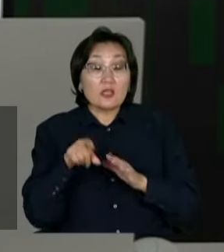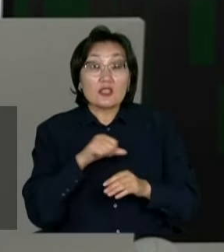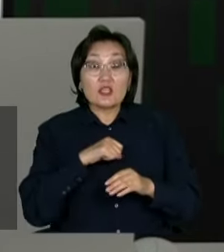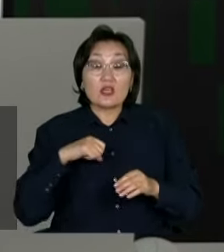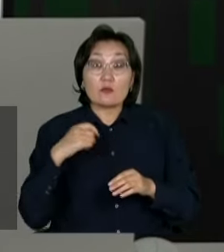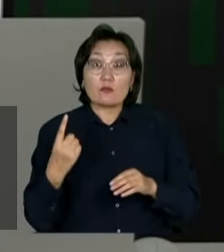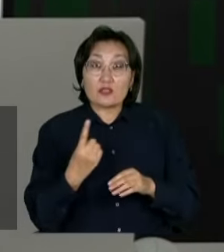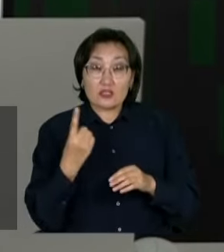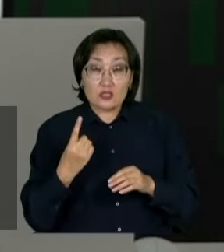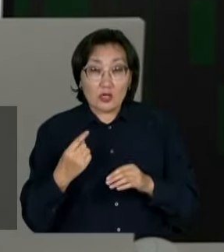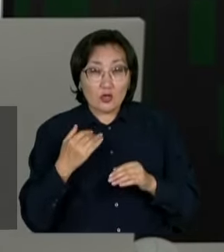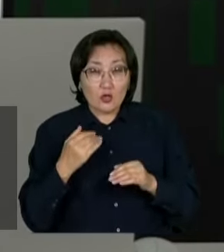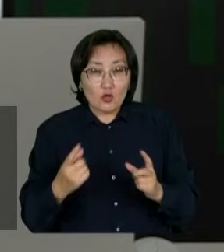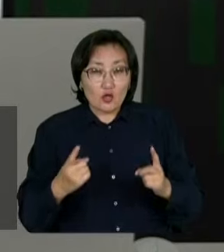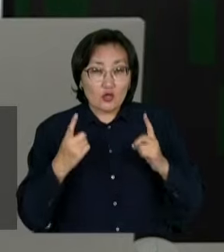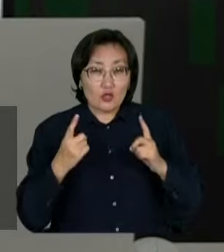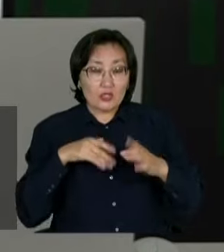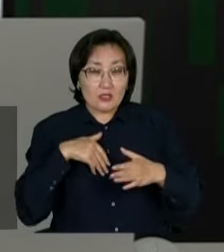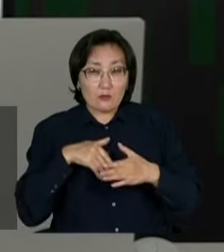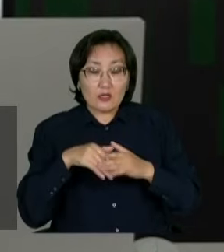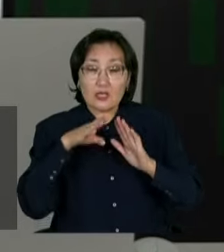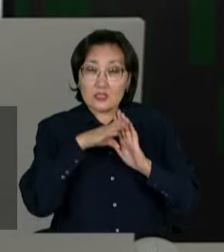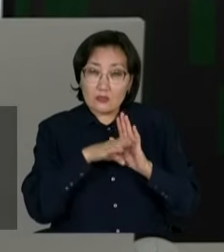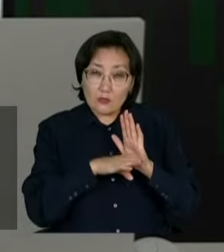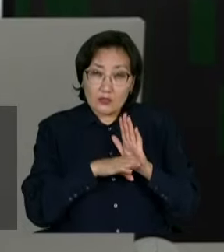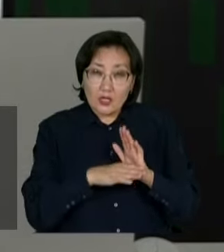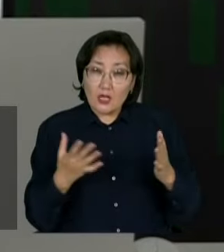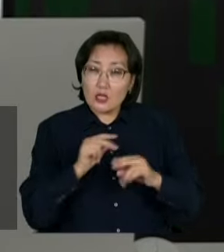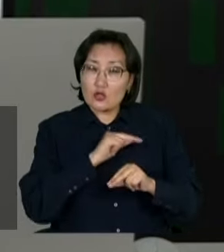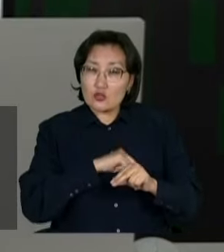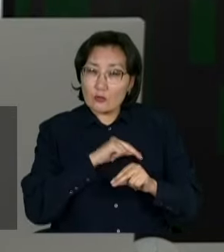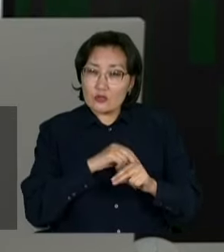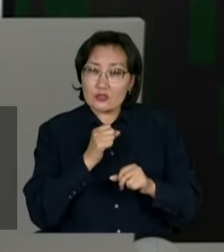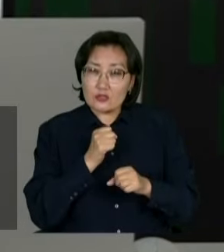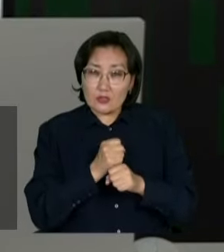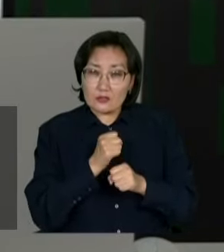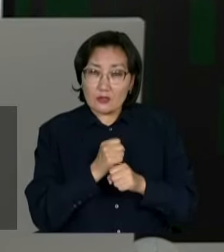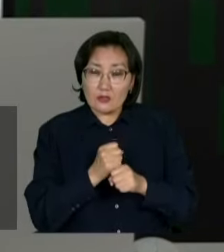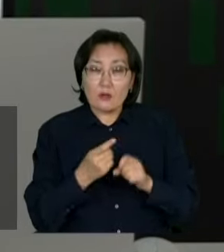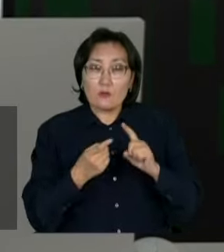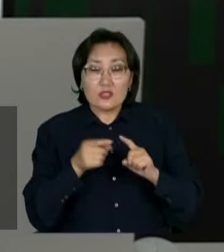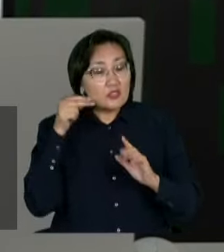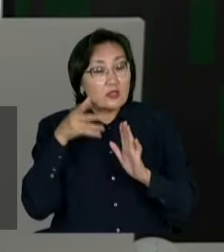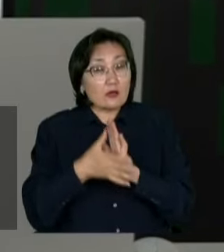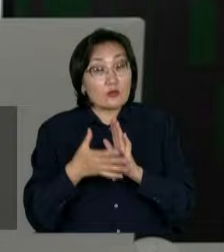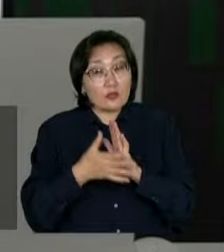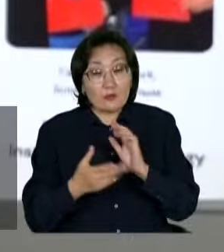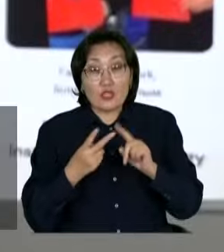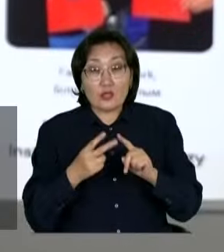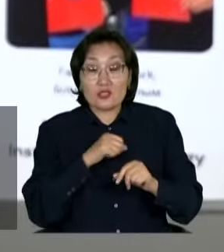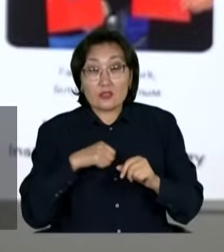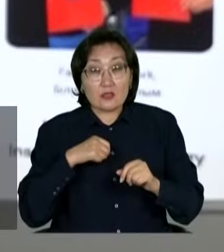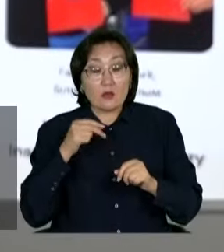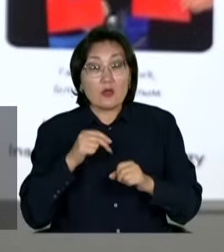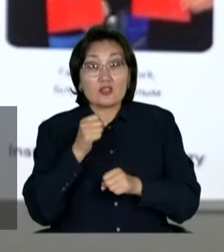бірінші үлкен қарқынды бағдарламалар қалай жұмыс жасайтын бірінші зерттейміз. Одан кейін өзіміз жасап үйренеміз.